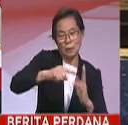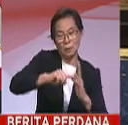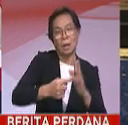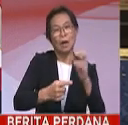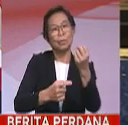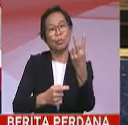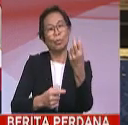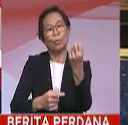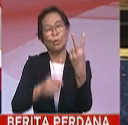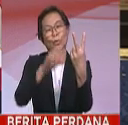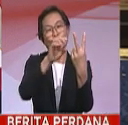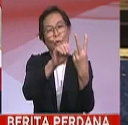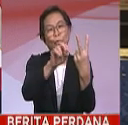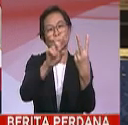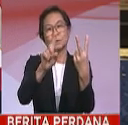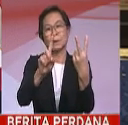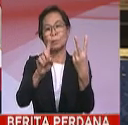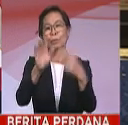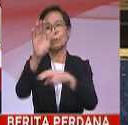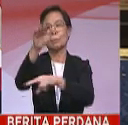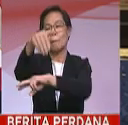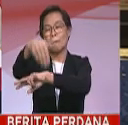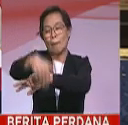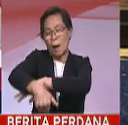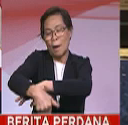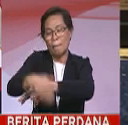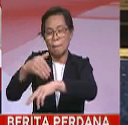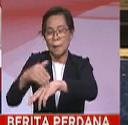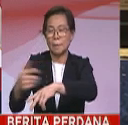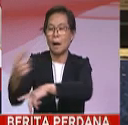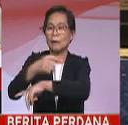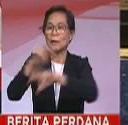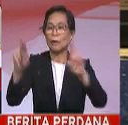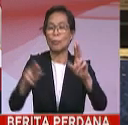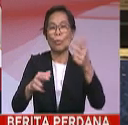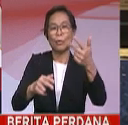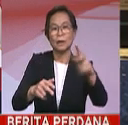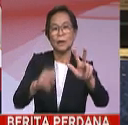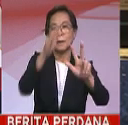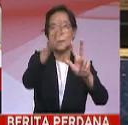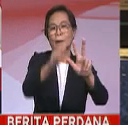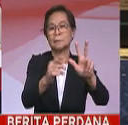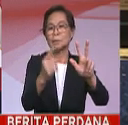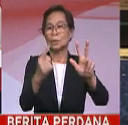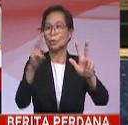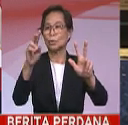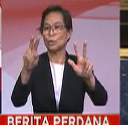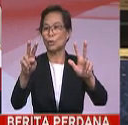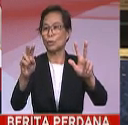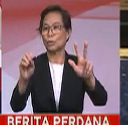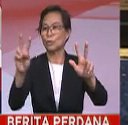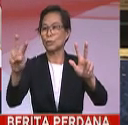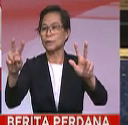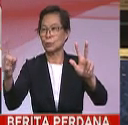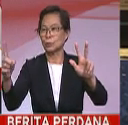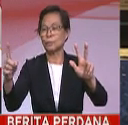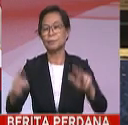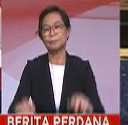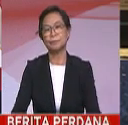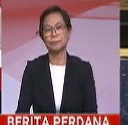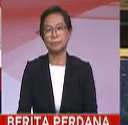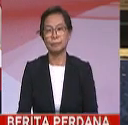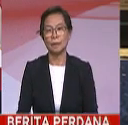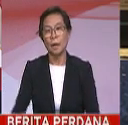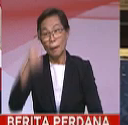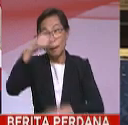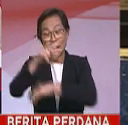jam 12.01 tengah malam Rabu, 13 Januari 2021.